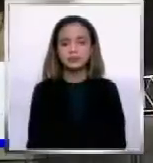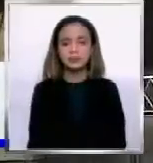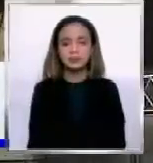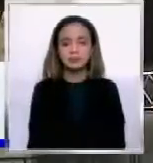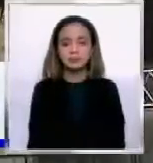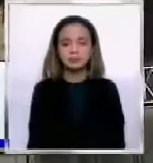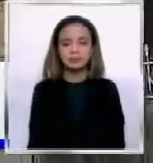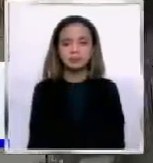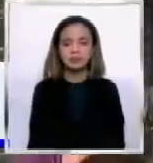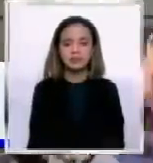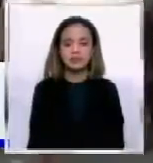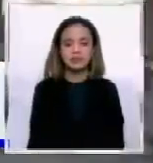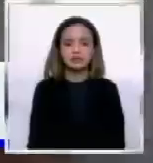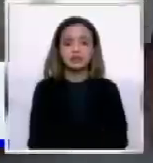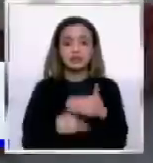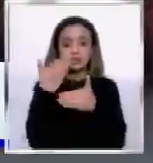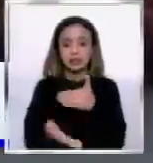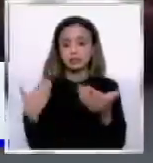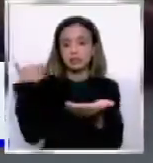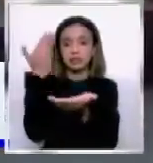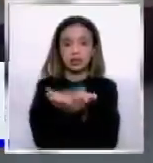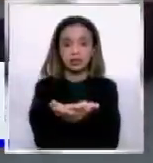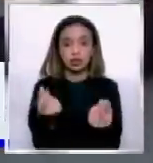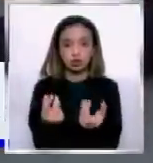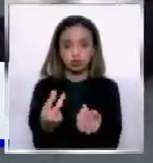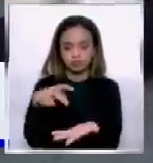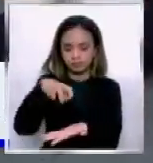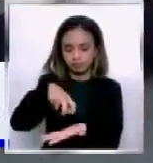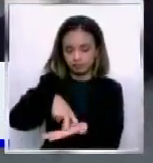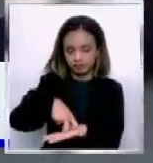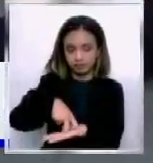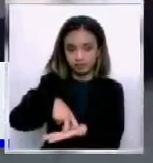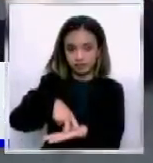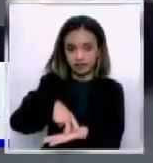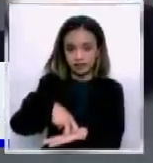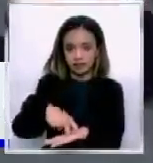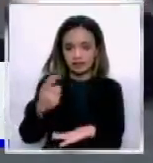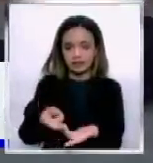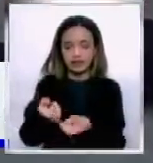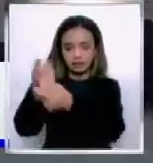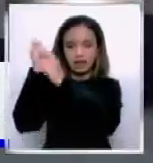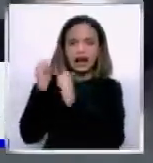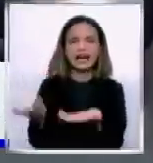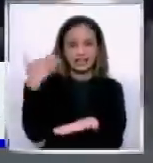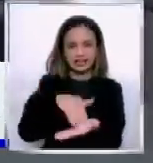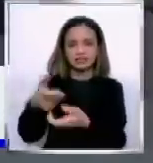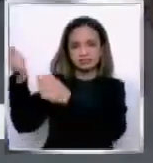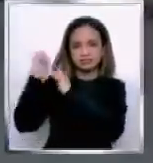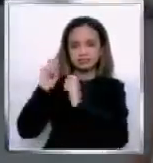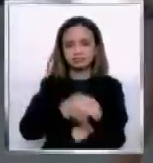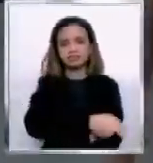Sa kada mararating ang isang kapilya, dara pa sila sa simento. Saka papaluin ang matigas na bagay muli sa likuran ng kanilang mga